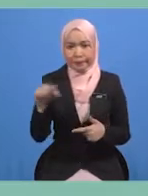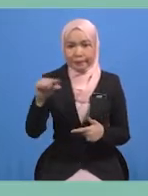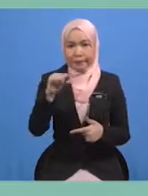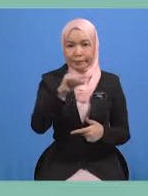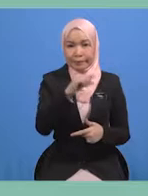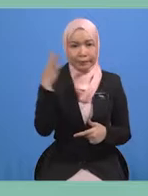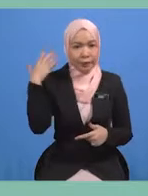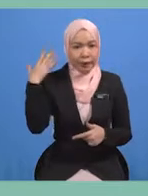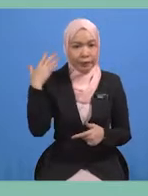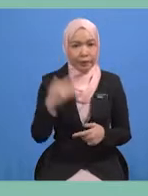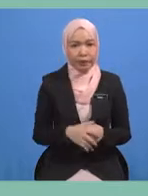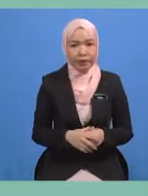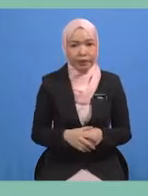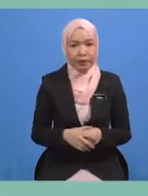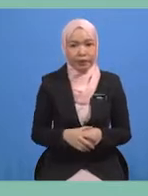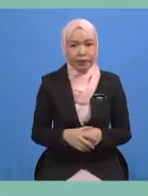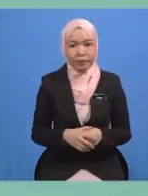gelombang bunyi boleh